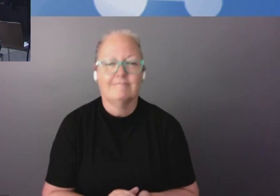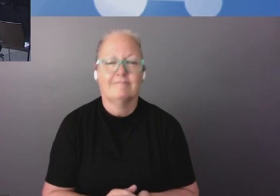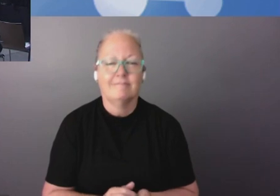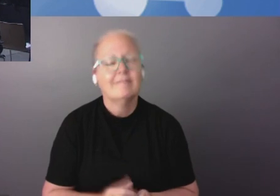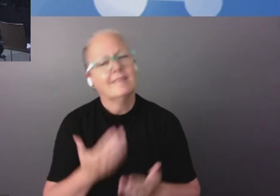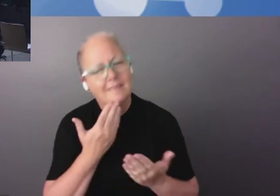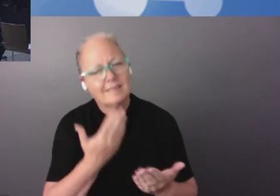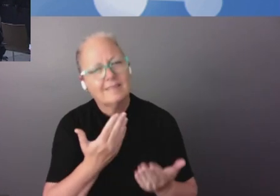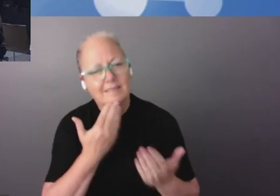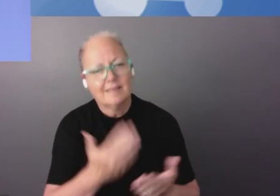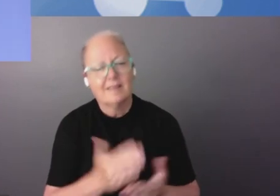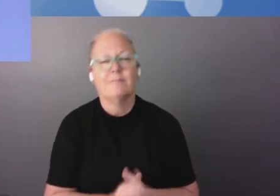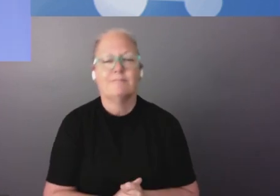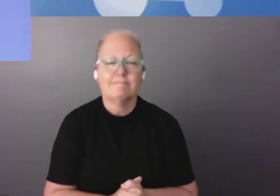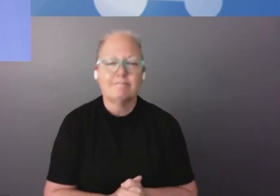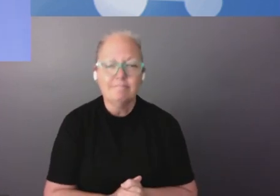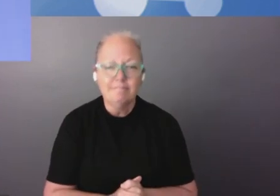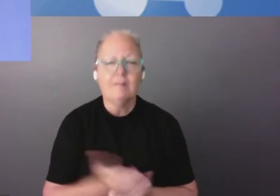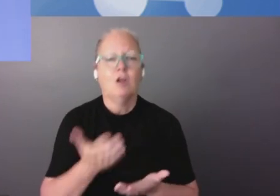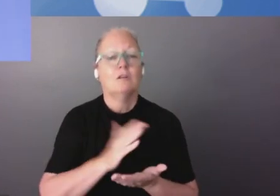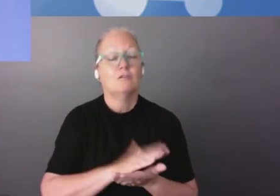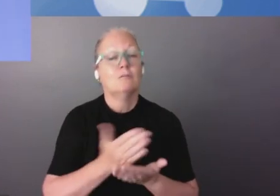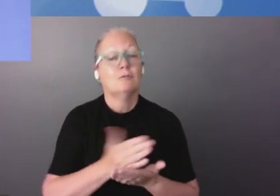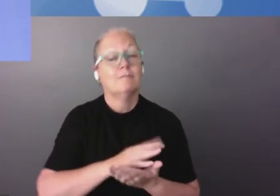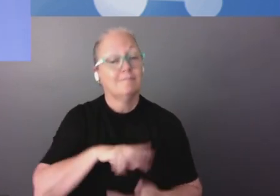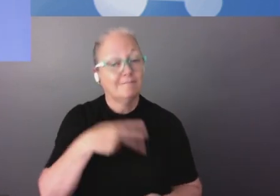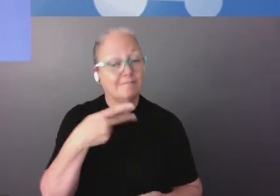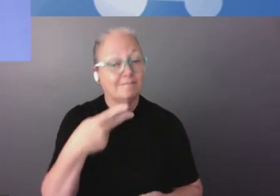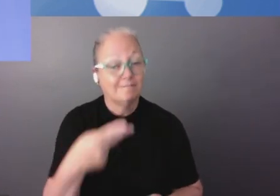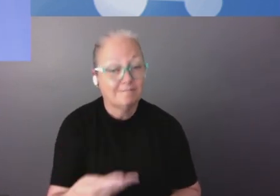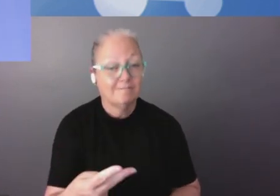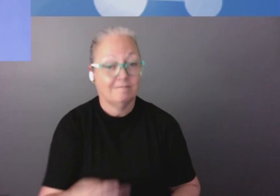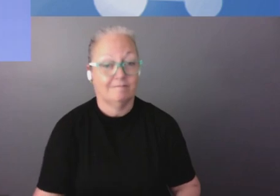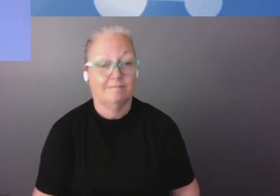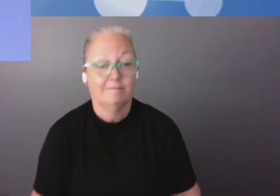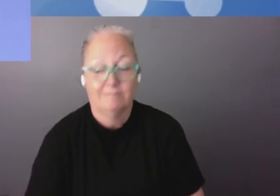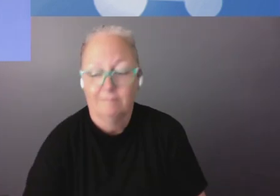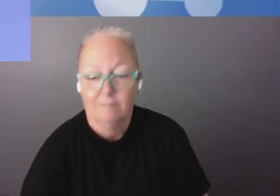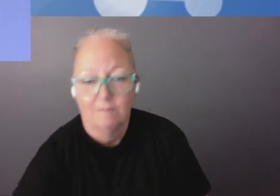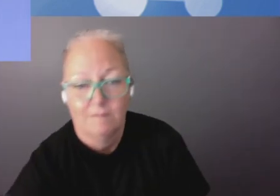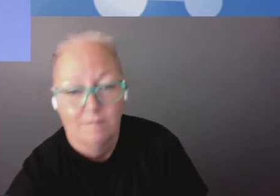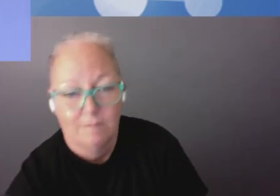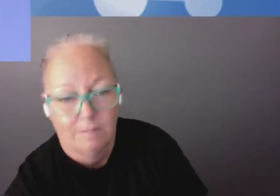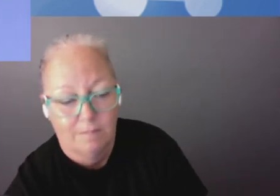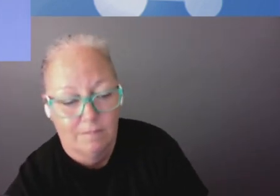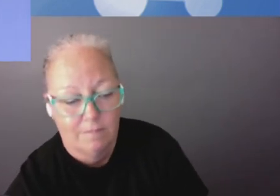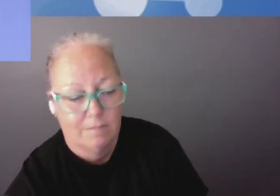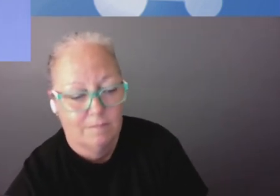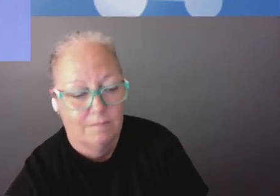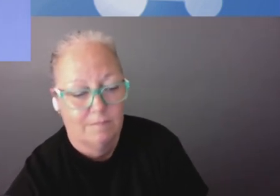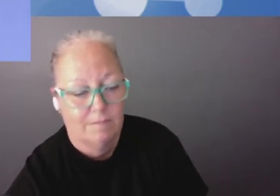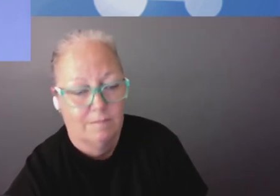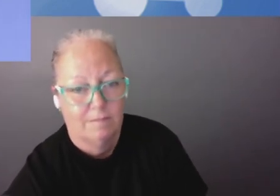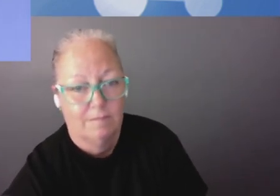będzie wykluczała nikogo. Bardzo dziękujemy pani Doreen Bogdan-Martin. A teraz wystąpi przed nami pan Ralf Mupita,